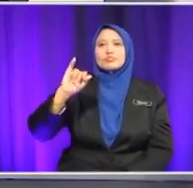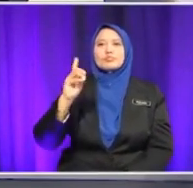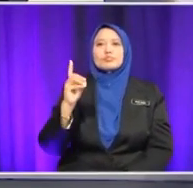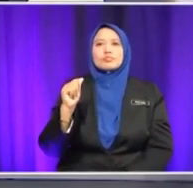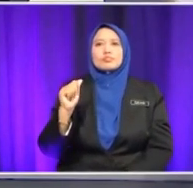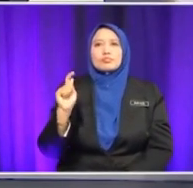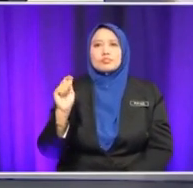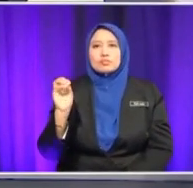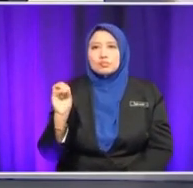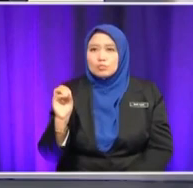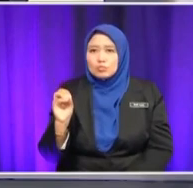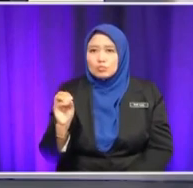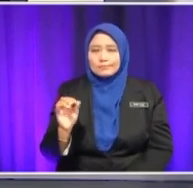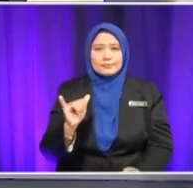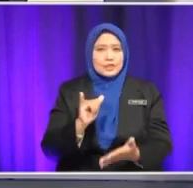Apakah